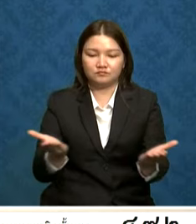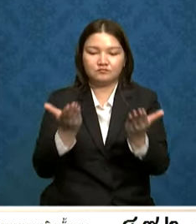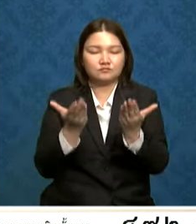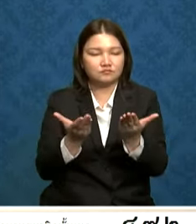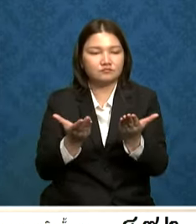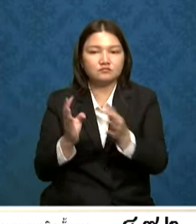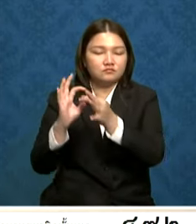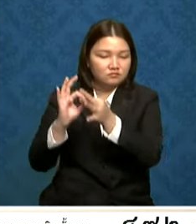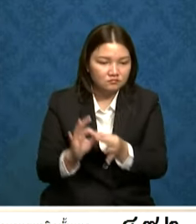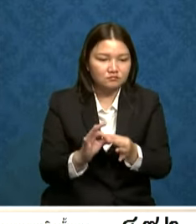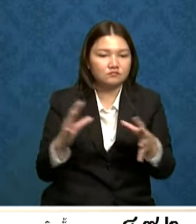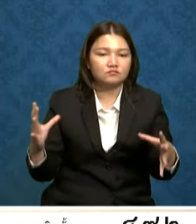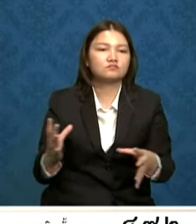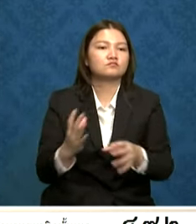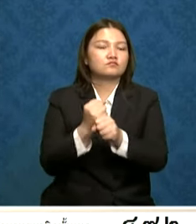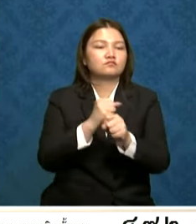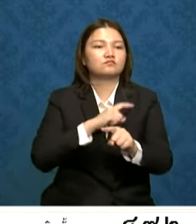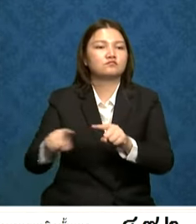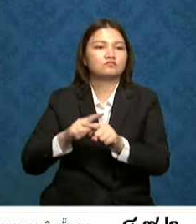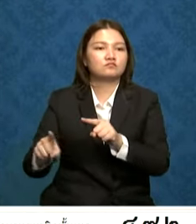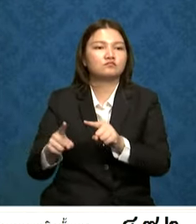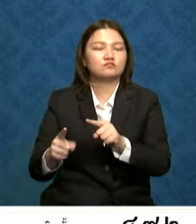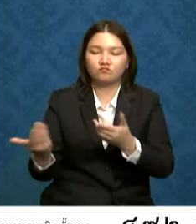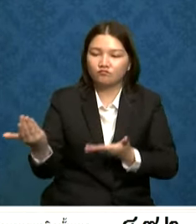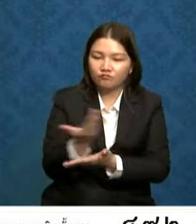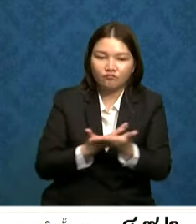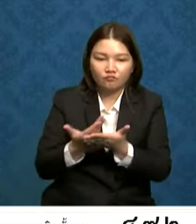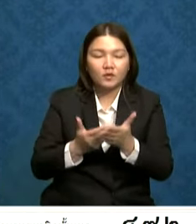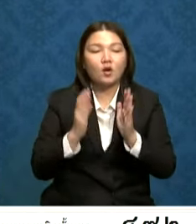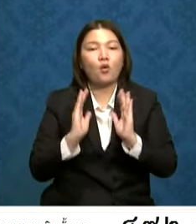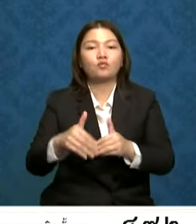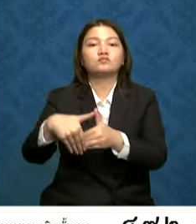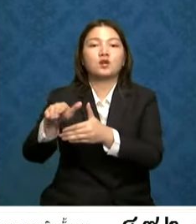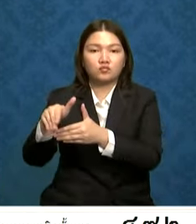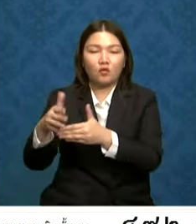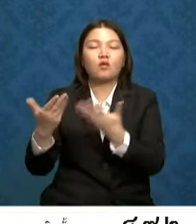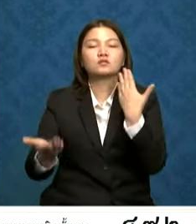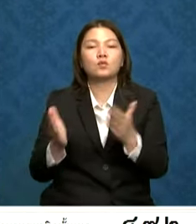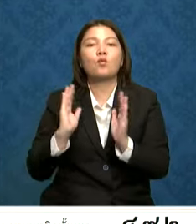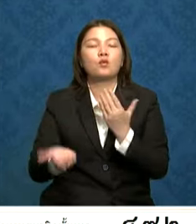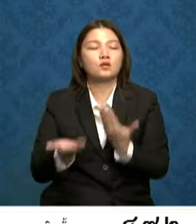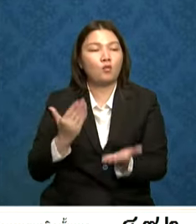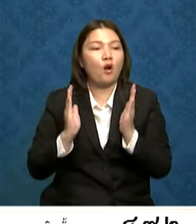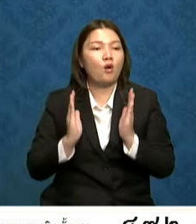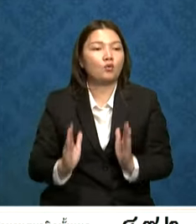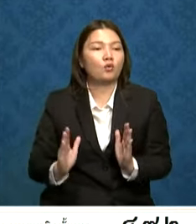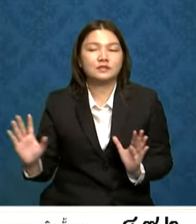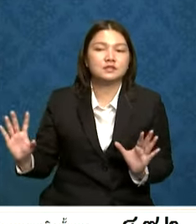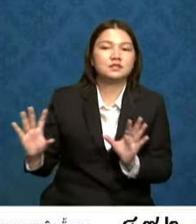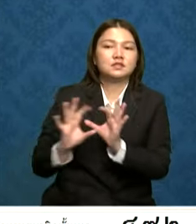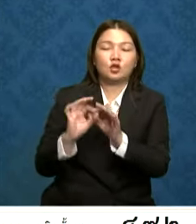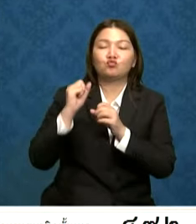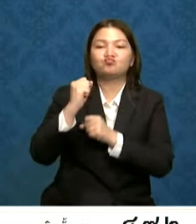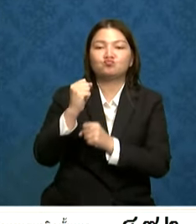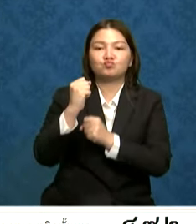มูลสถิติคดีการรับฟังความคิดเห็นจากบุคคลที่มีส่วนเกี่ยวเนื่องกับการ